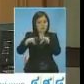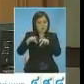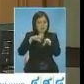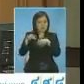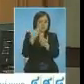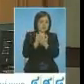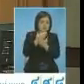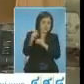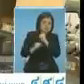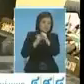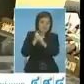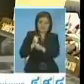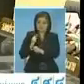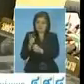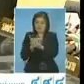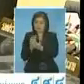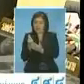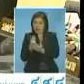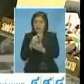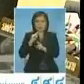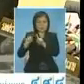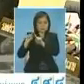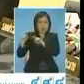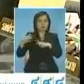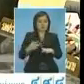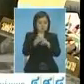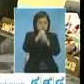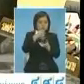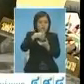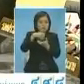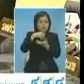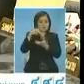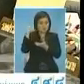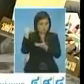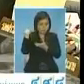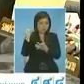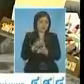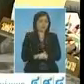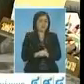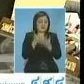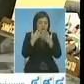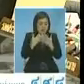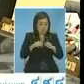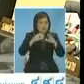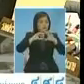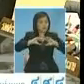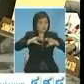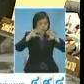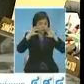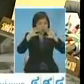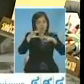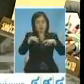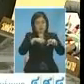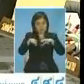การสิ้นปีงบประมาณตามที่มีกำหนดไว้อย่างชัดเจนนะคะยิ่งไปกว่านั้นค่ะรัฐบาลก็ได้มีการจัดกระ